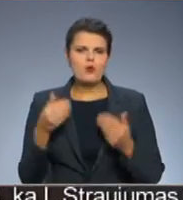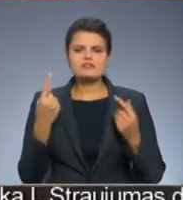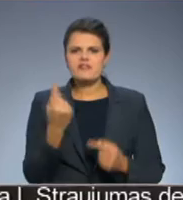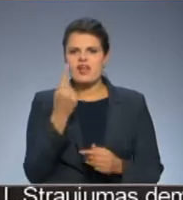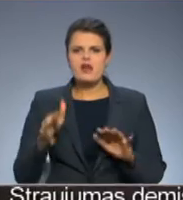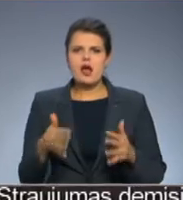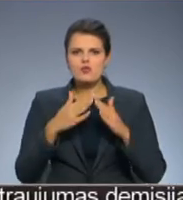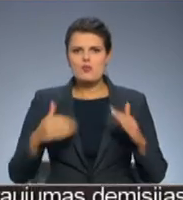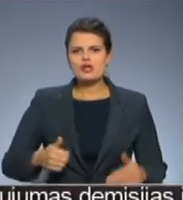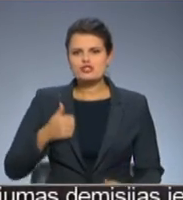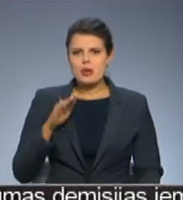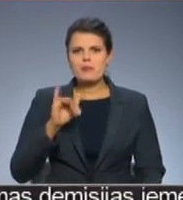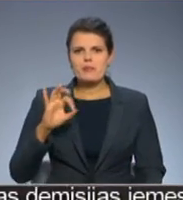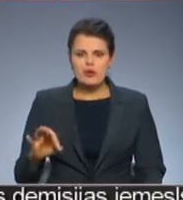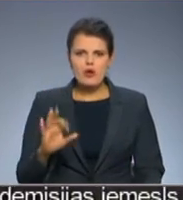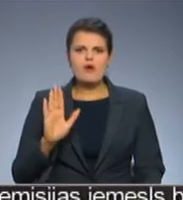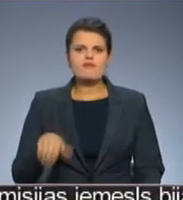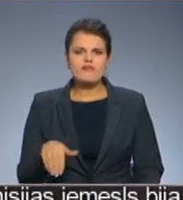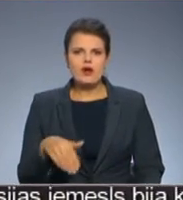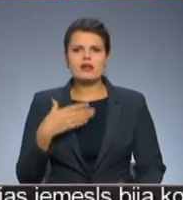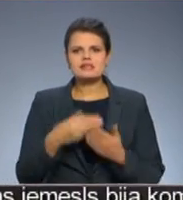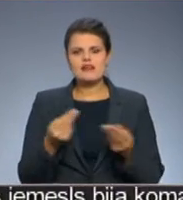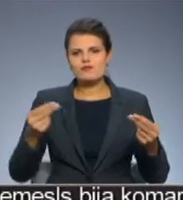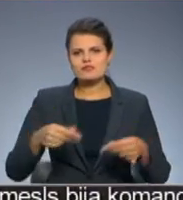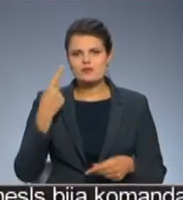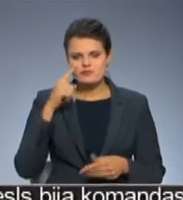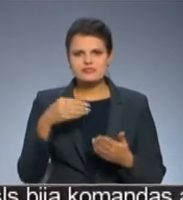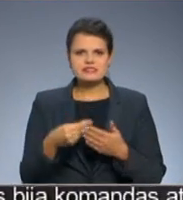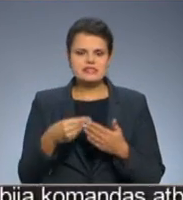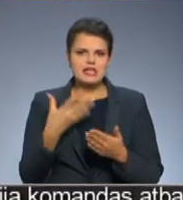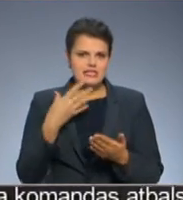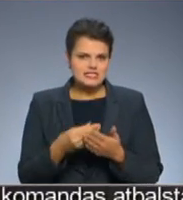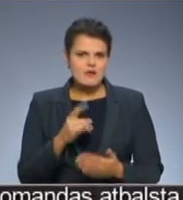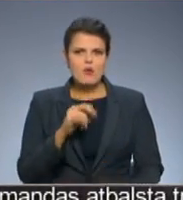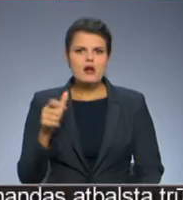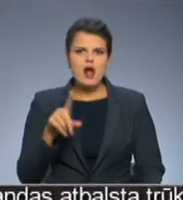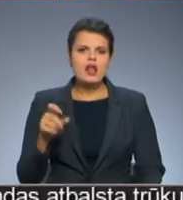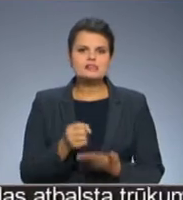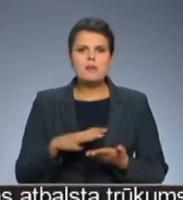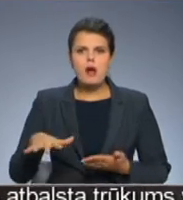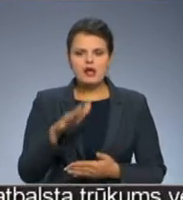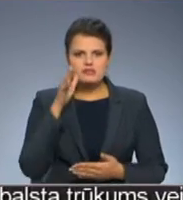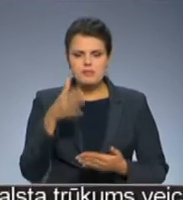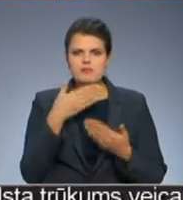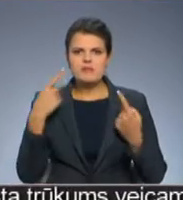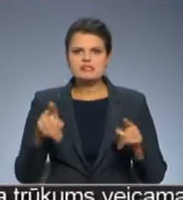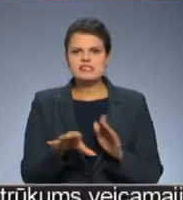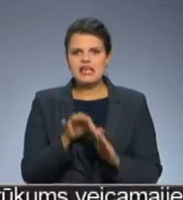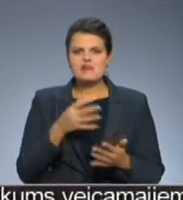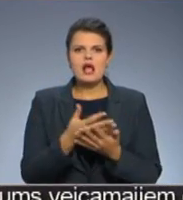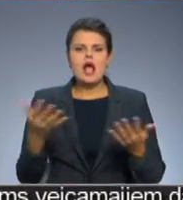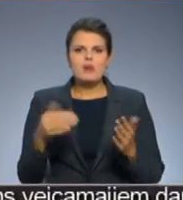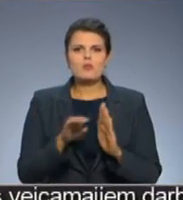skatlumājas īpašnieks uzņēmums Bioenerģija varēja diktēt savus līgumu un tarifu nosacījumus. Ugāles pagasta pārvaldē nebija citas izējas, kā